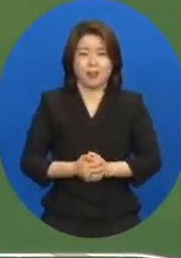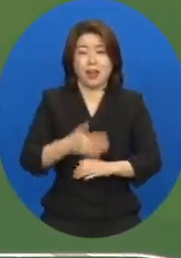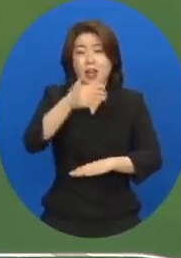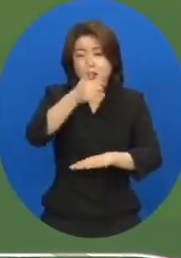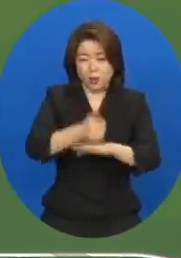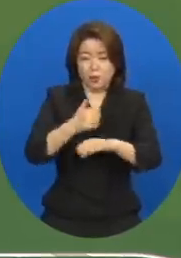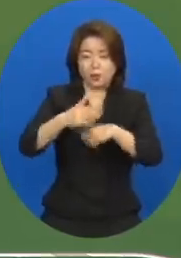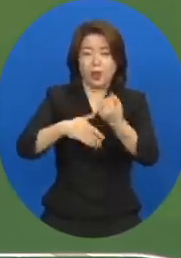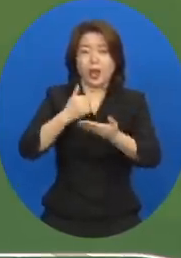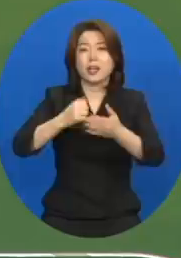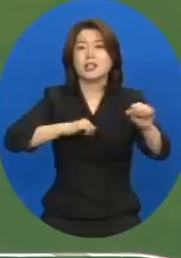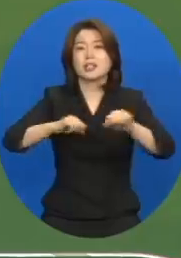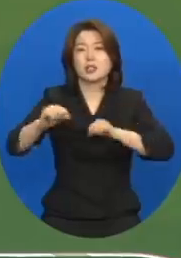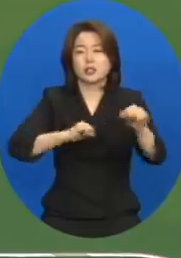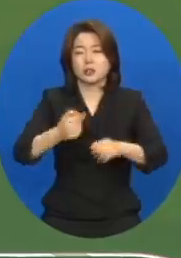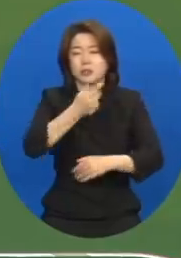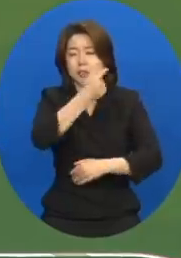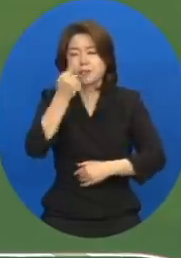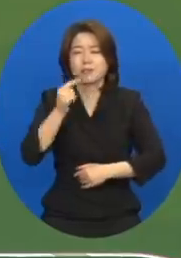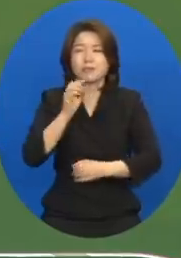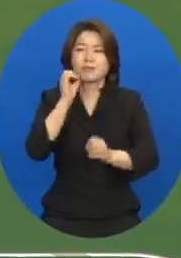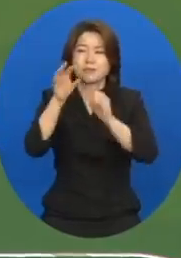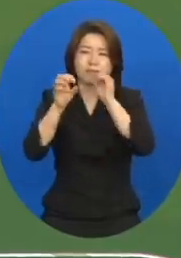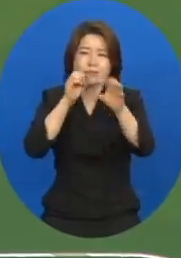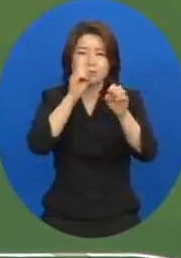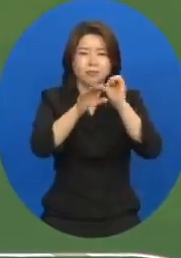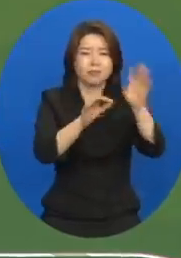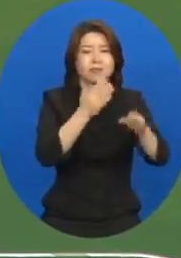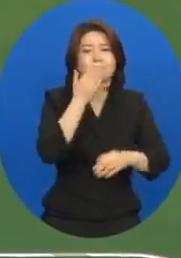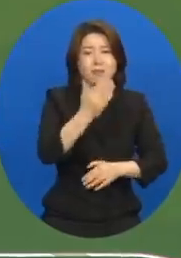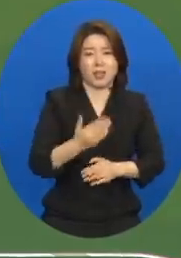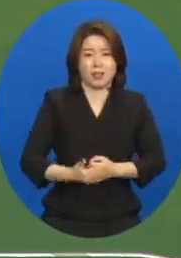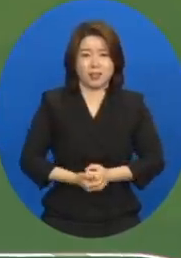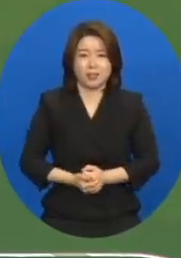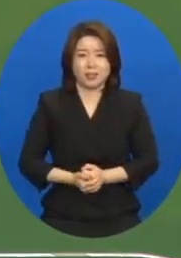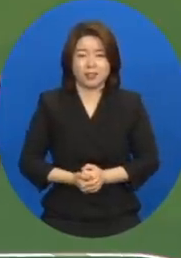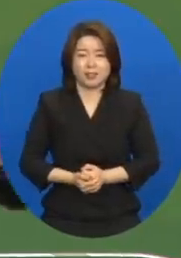하나님의 역사를 증거하게 되어 있습니다.